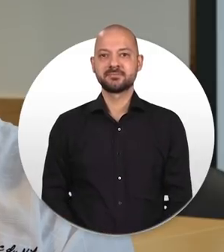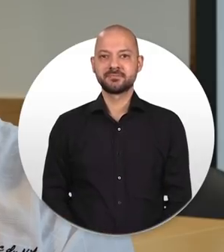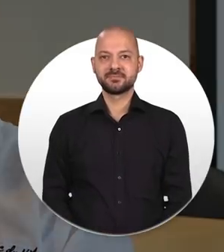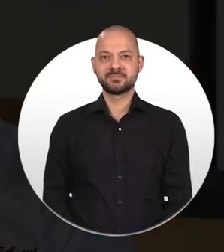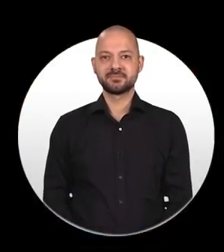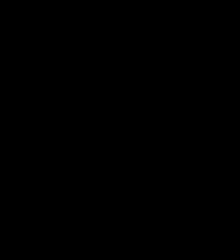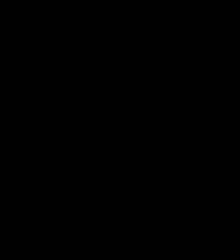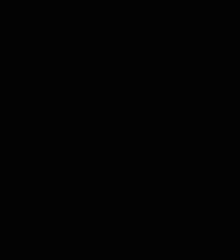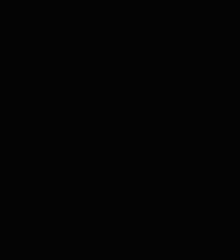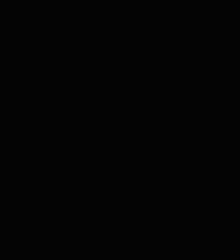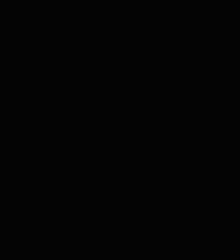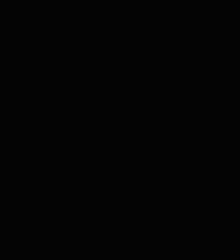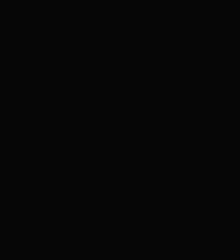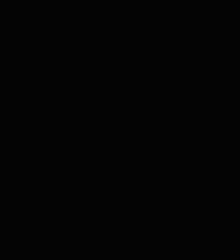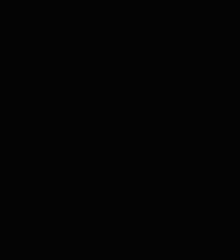sein.